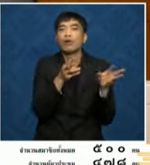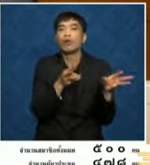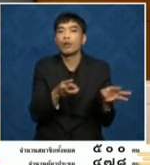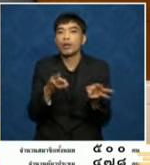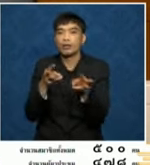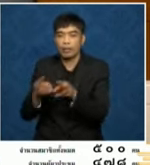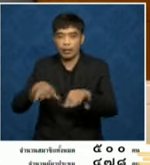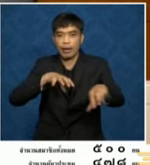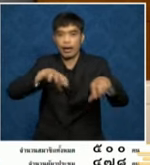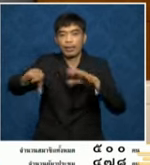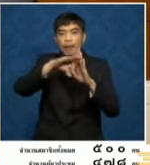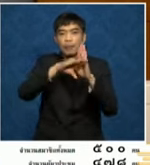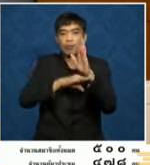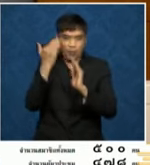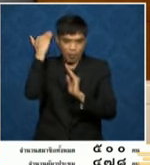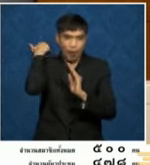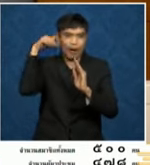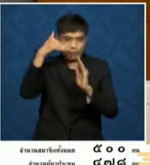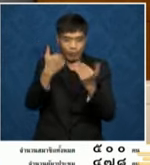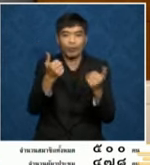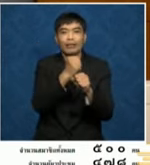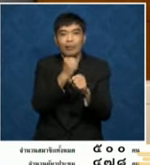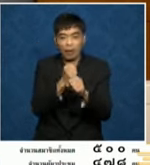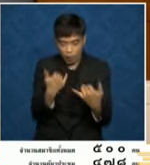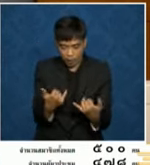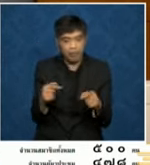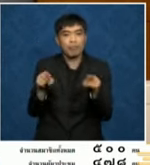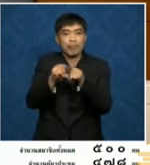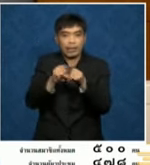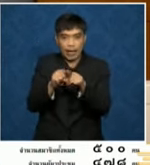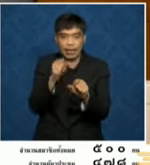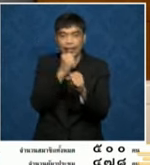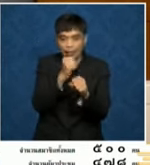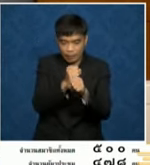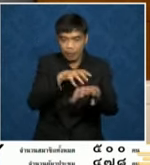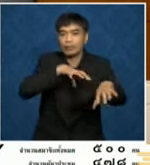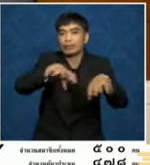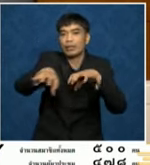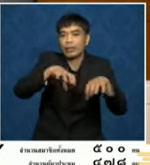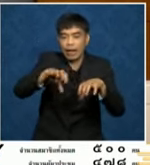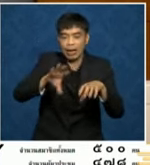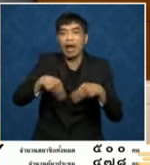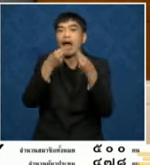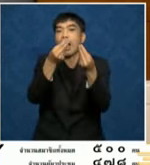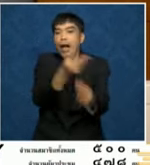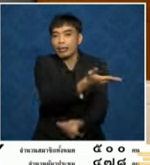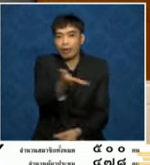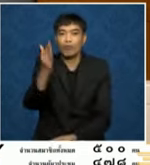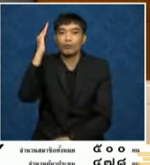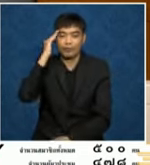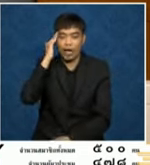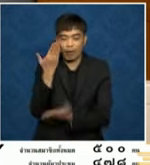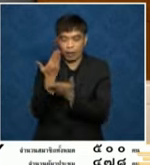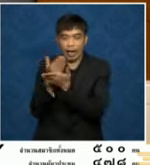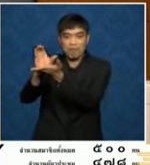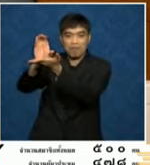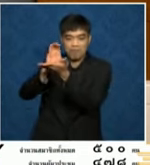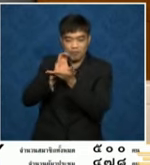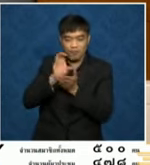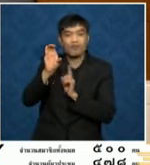และครั้งนี้เราก็ทำเช่นเดียวกันเพื่อเร่งรัดและยืนยันกับสังคมได้ว่างบประมาณที่จะออกม